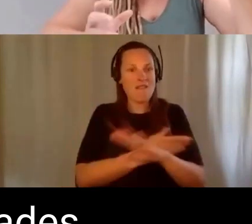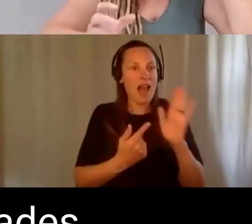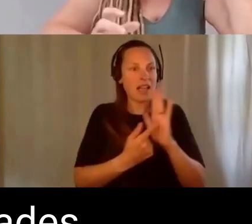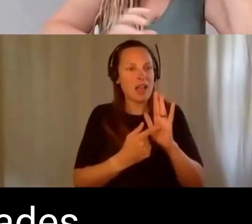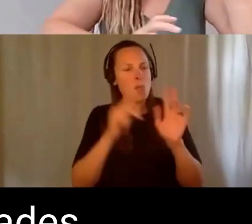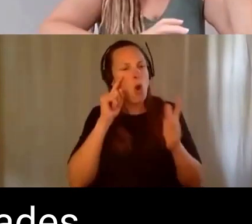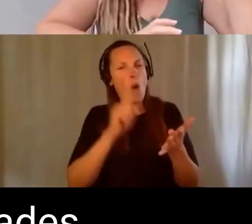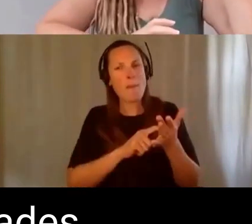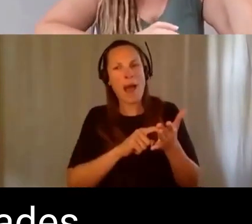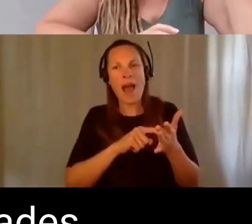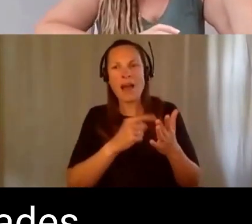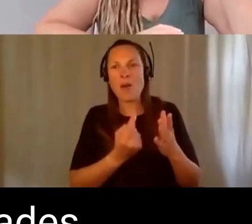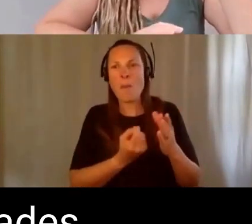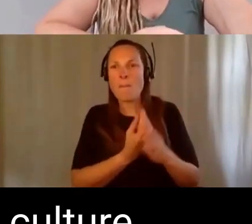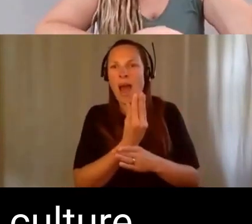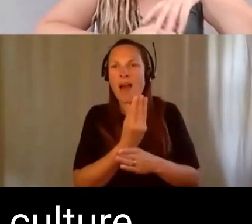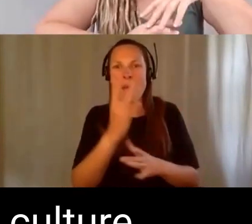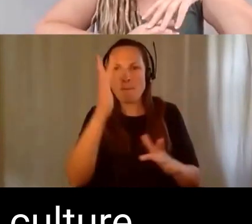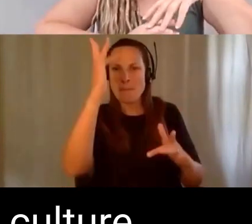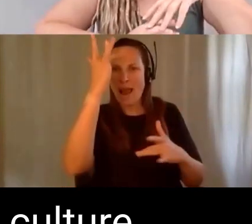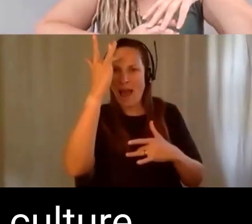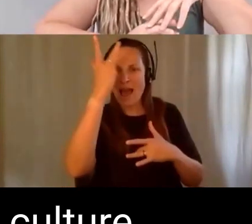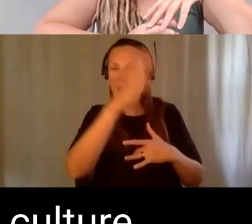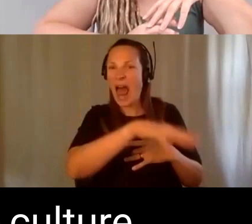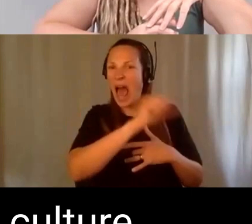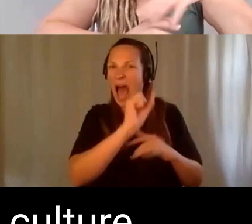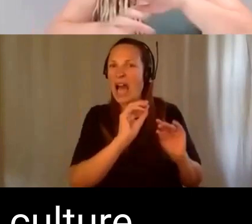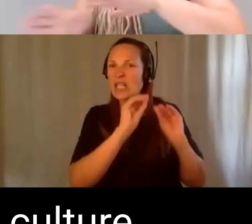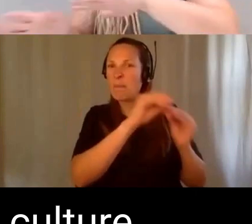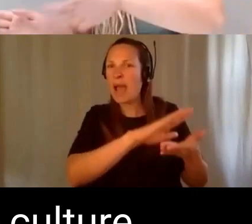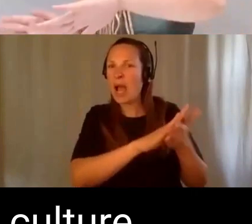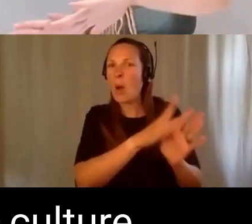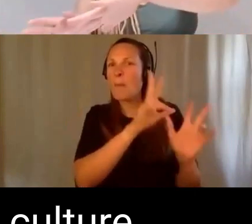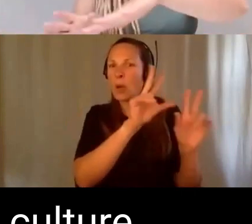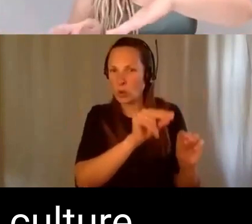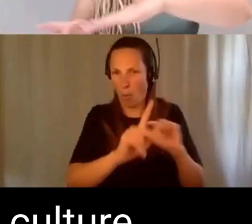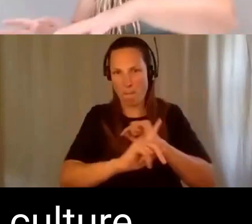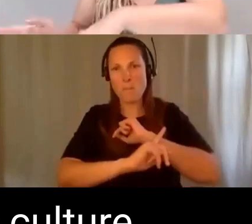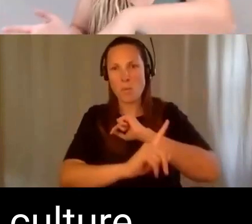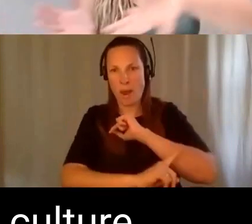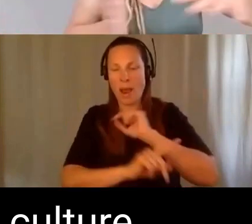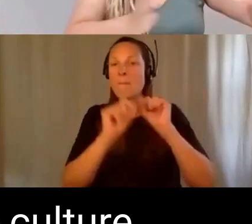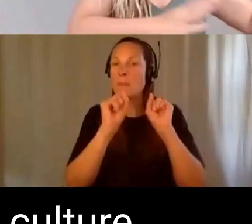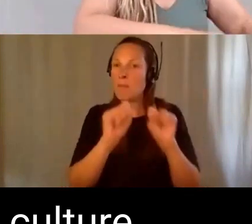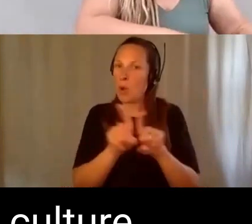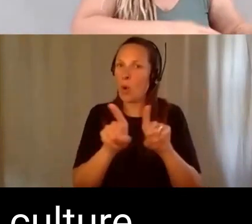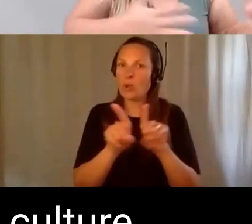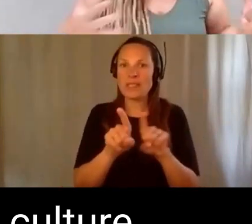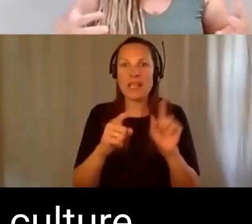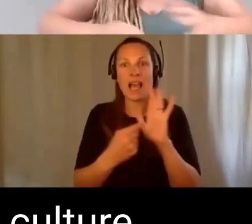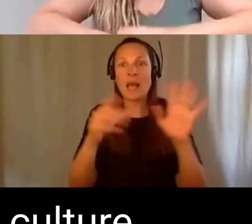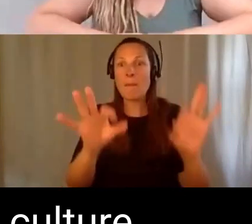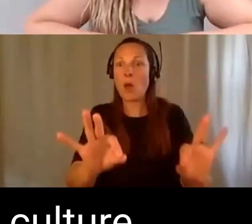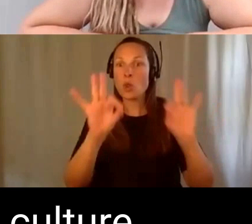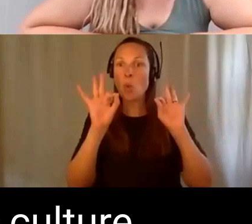on arrache, on ne composte pas. Et vous pouvez fermer vos planches de culture avec des toiles